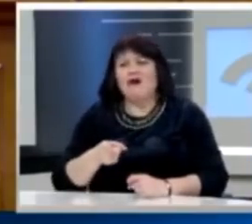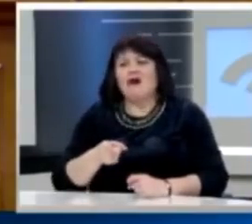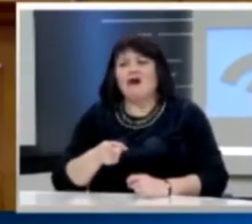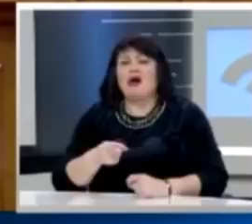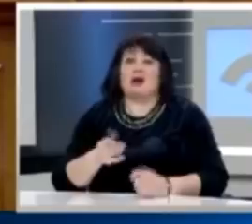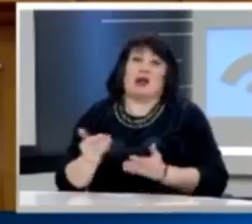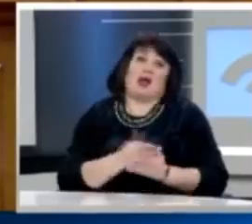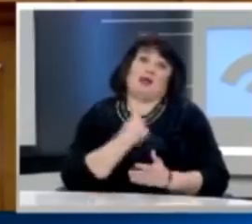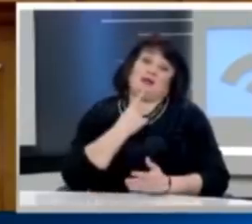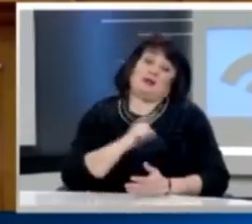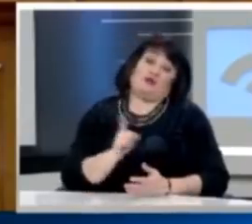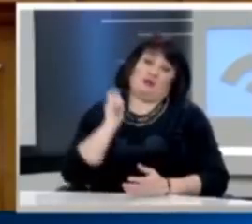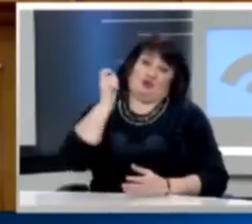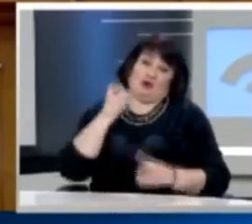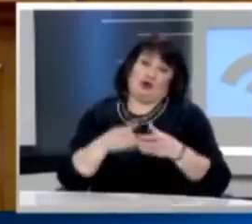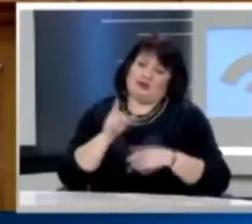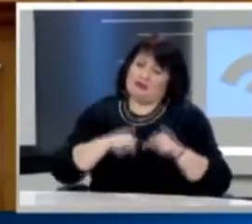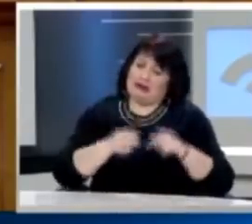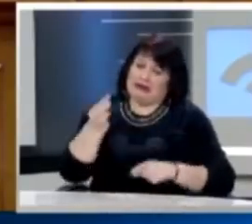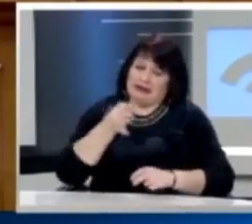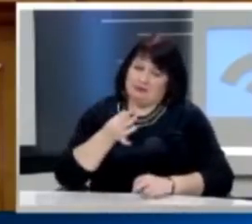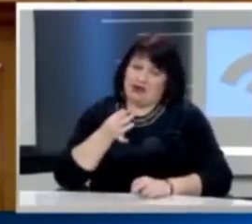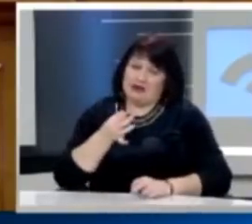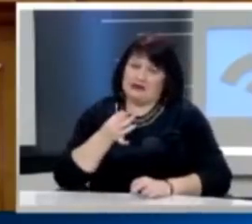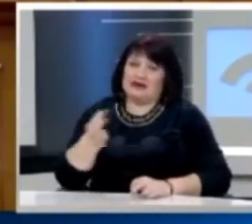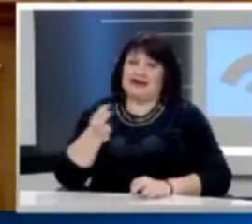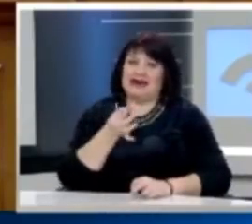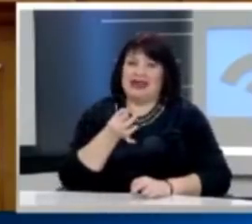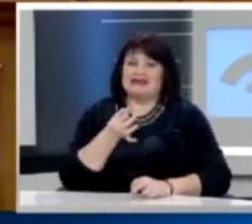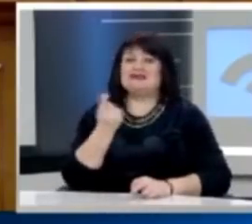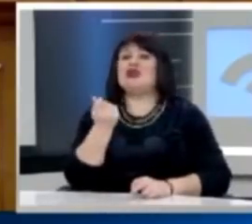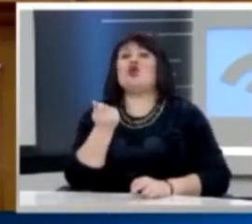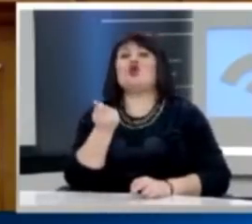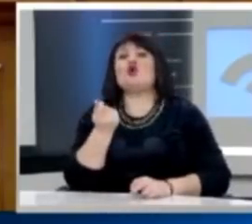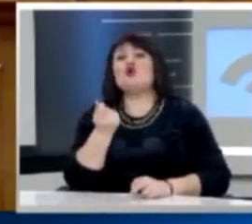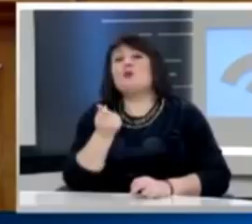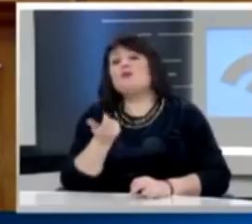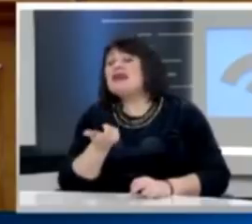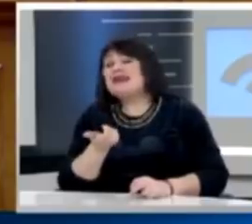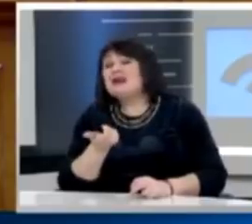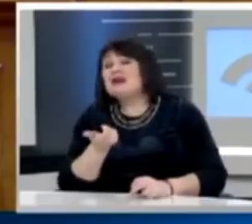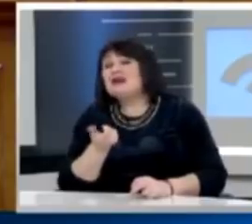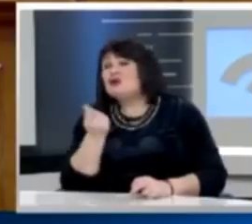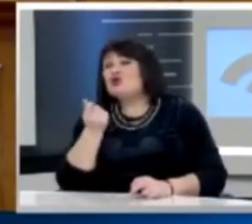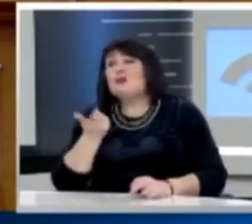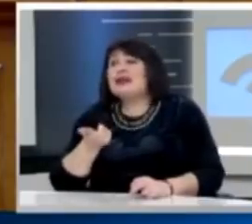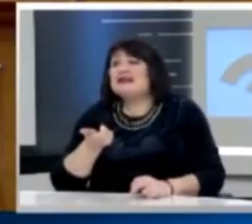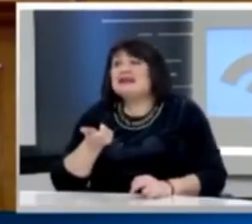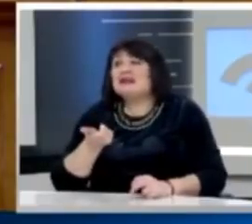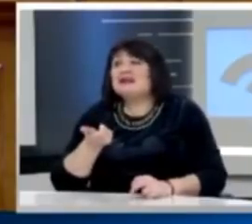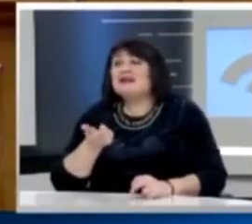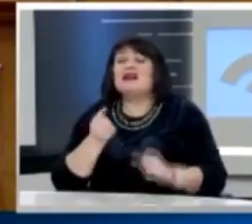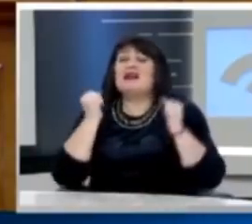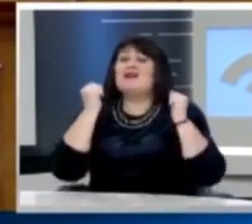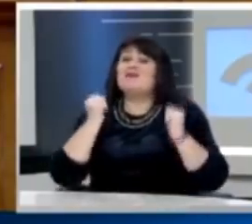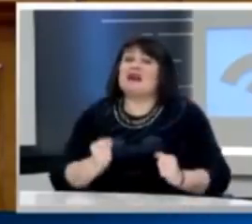αδικήσουμε και κανέναν από τα άλλα κόμματα, όταν μιλάτε για οικονομία, μιλάτε για μια οικονομία όπου οι